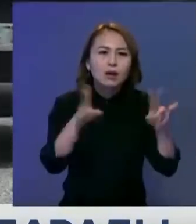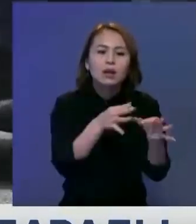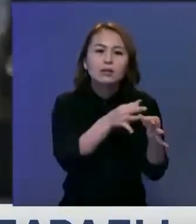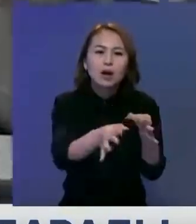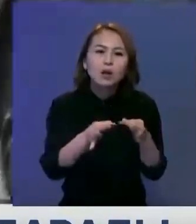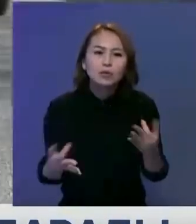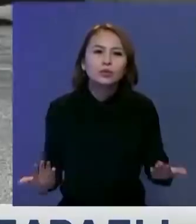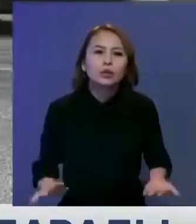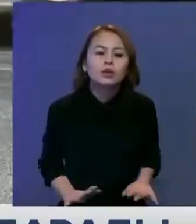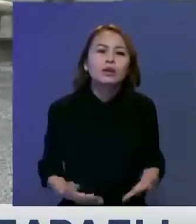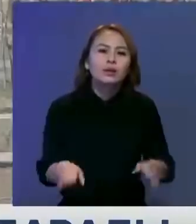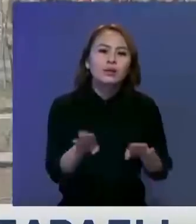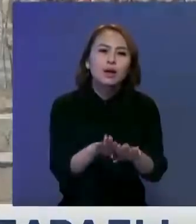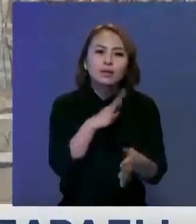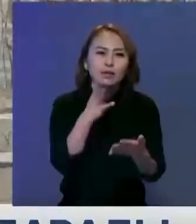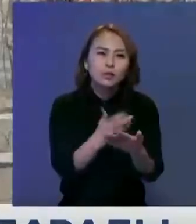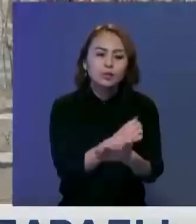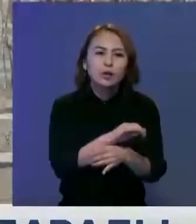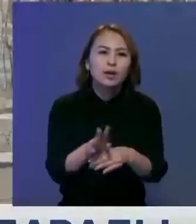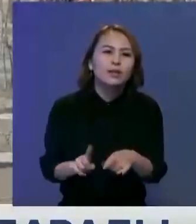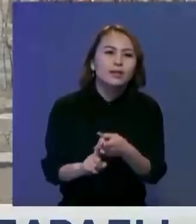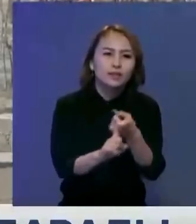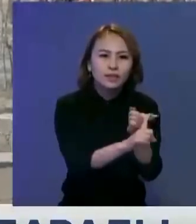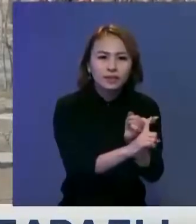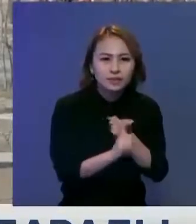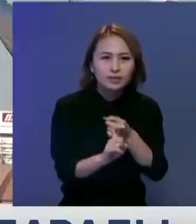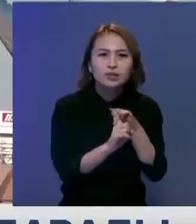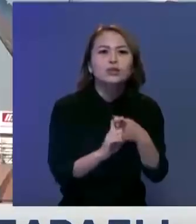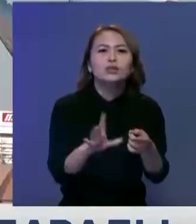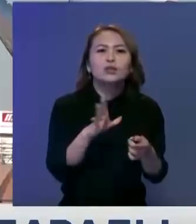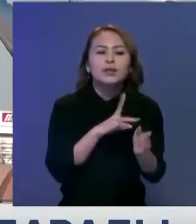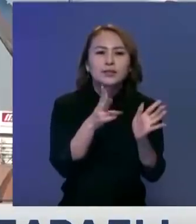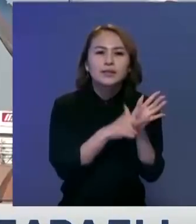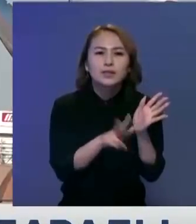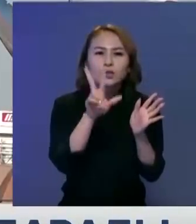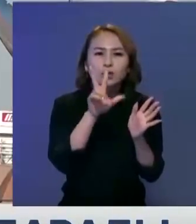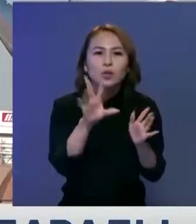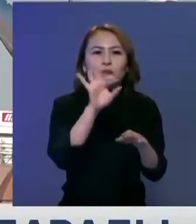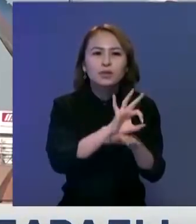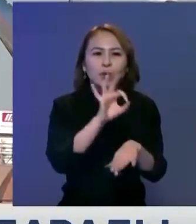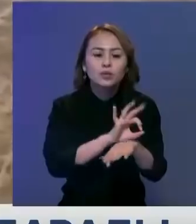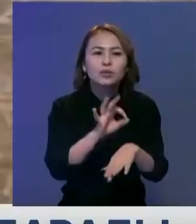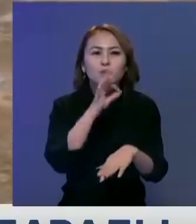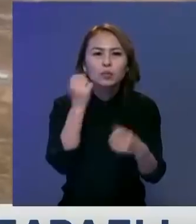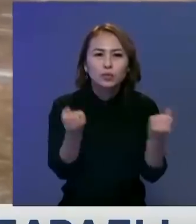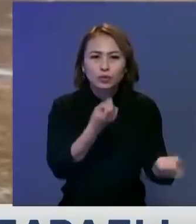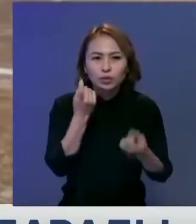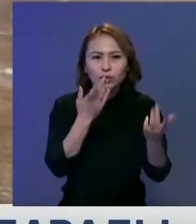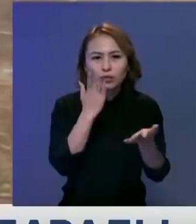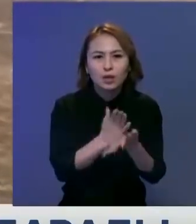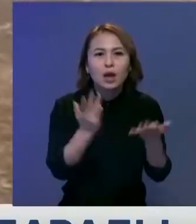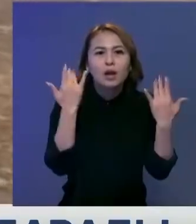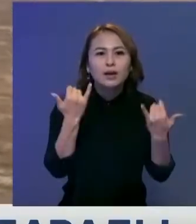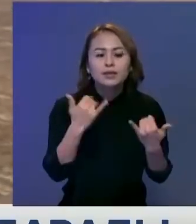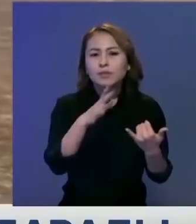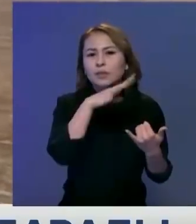Қалғаны аудан тұрғындары арасынан анықталып отырып. Коронавирус инфекциясын жұқтырған 83 ноққаста ауырыл симптомды түрде